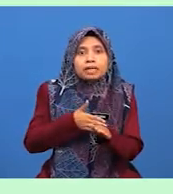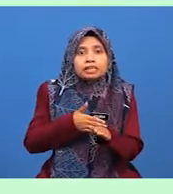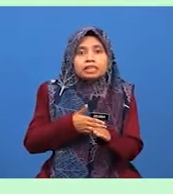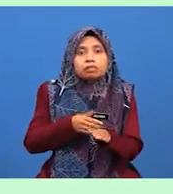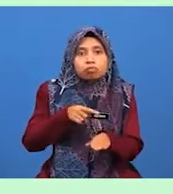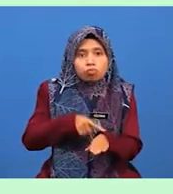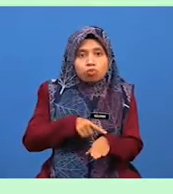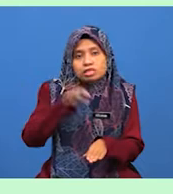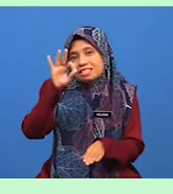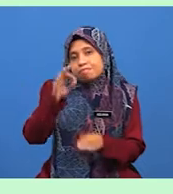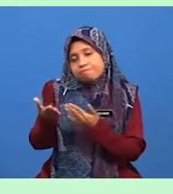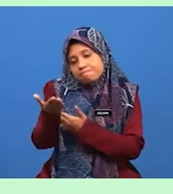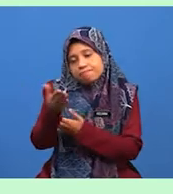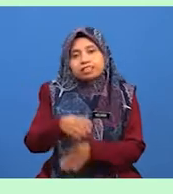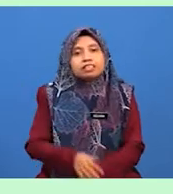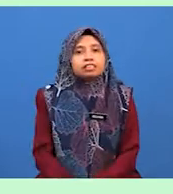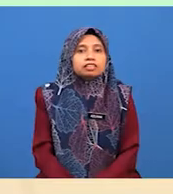9 pagi.